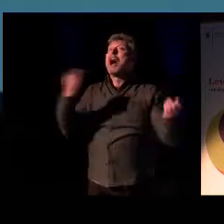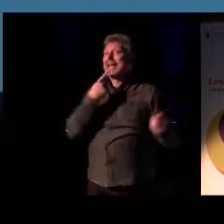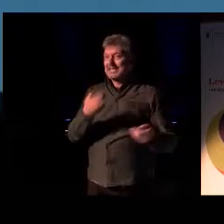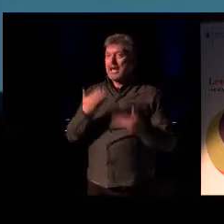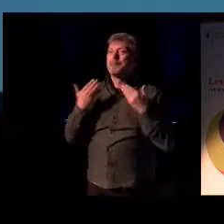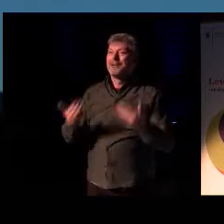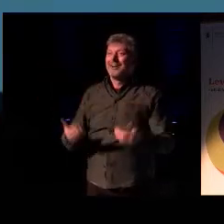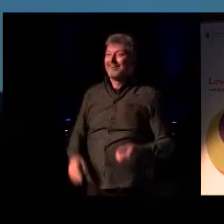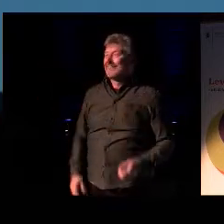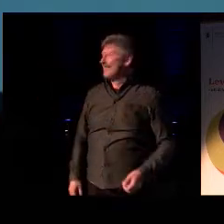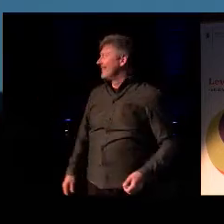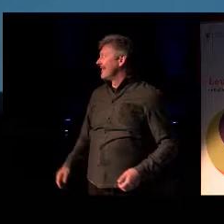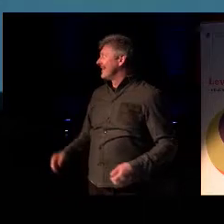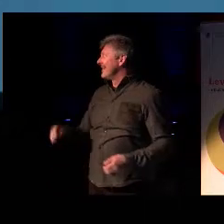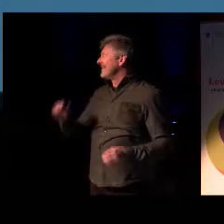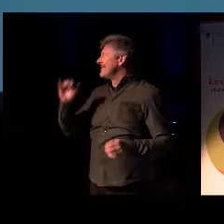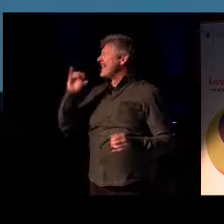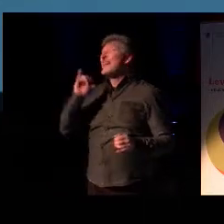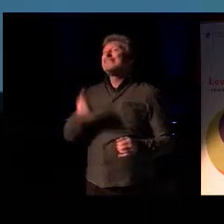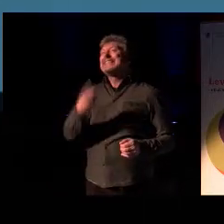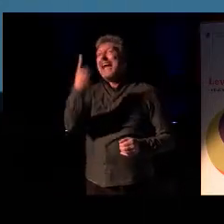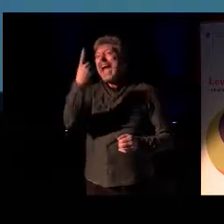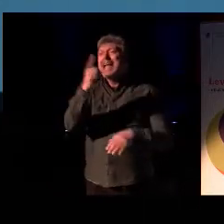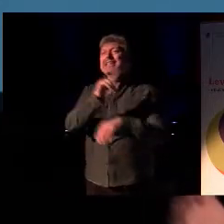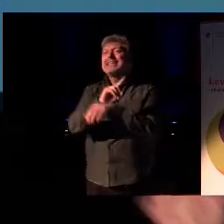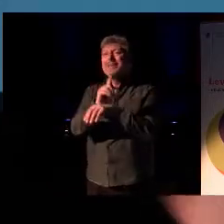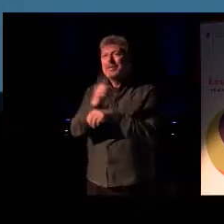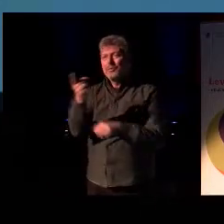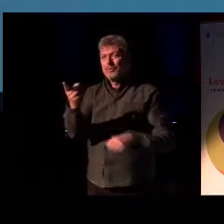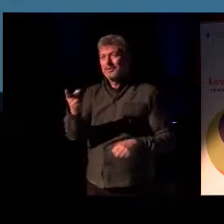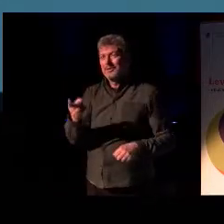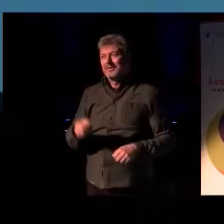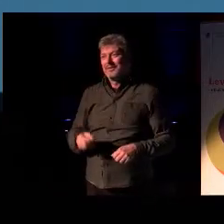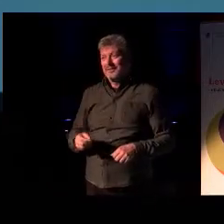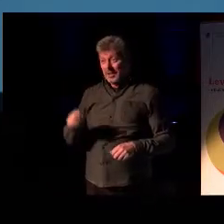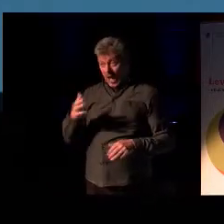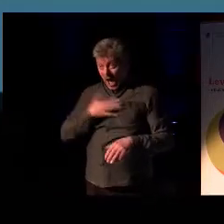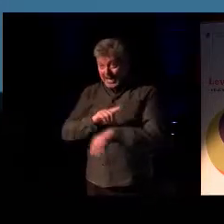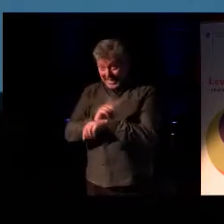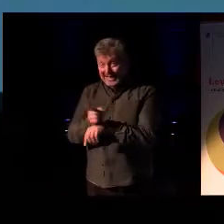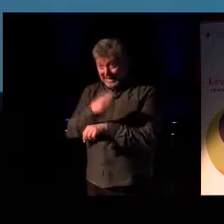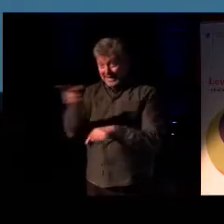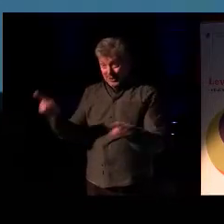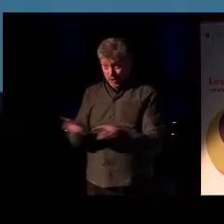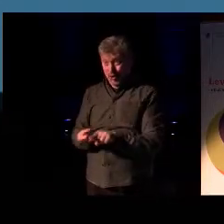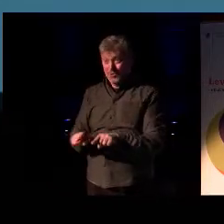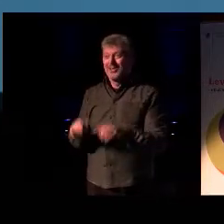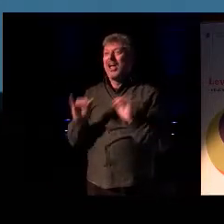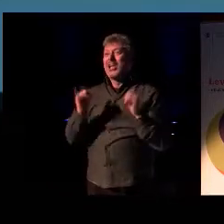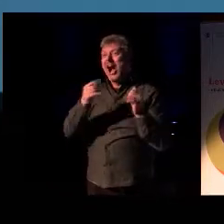Hvis vi bare dreier den helt ned, sånn 1 minutt, sånn som dette her, er det noe det kan ha tid til? Jeg